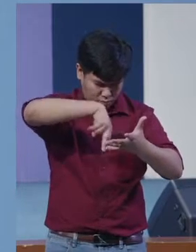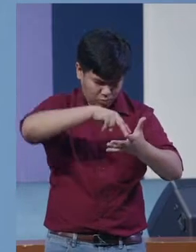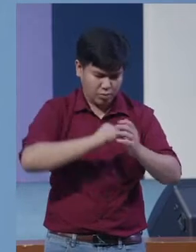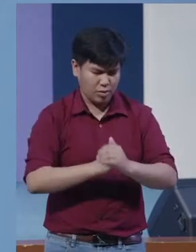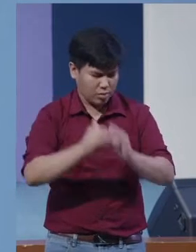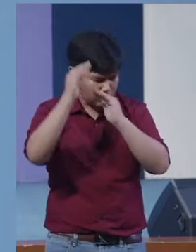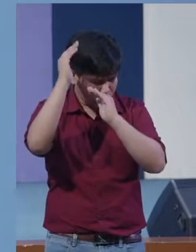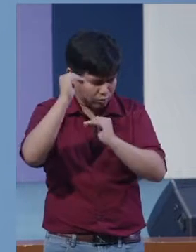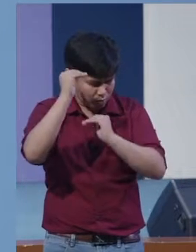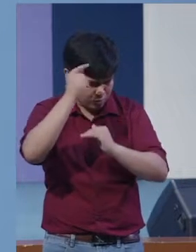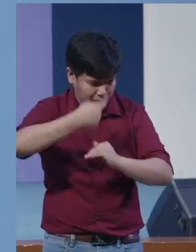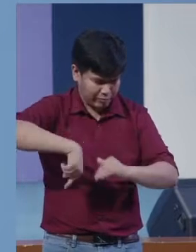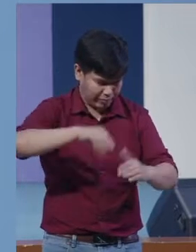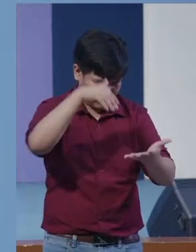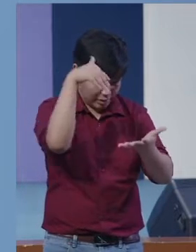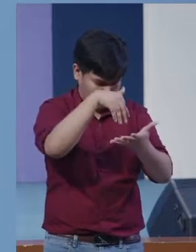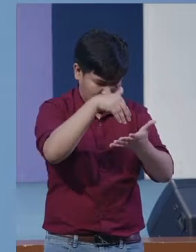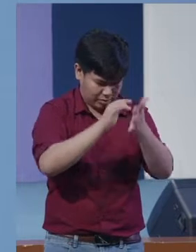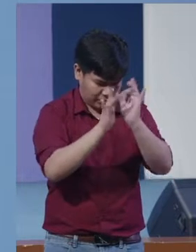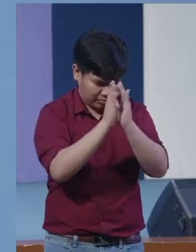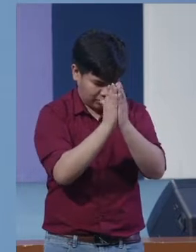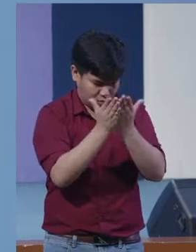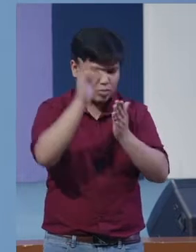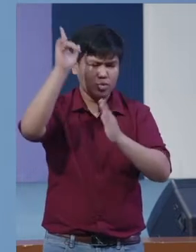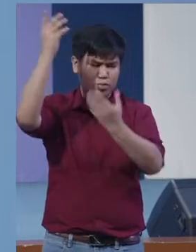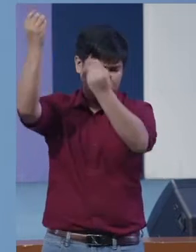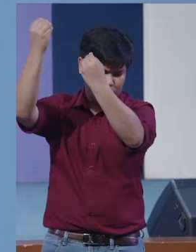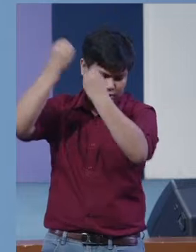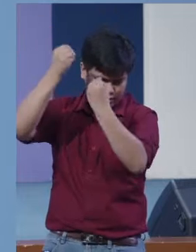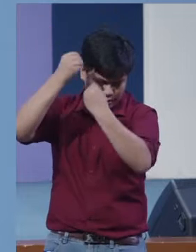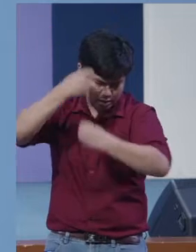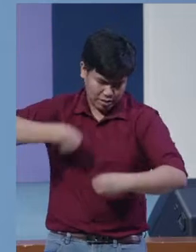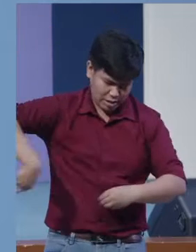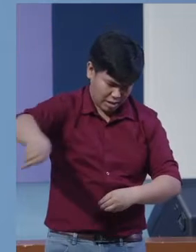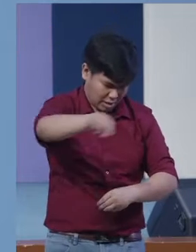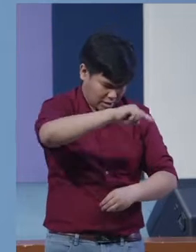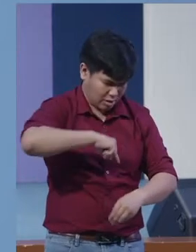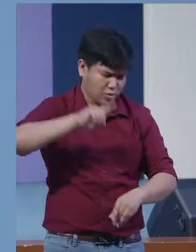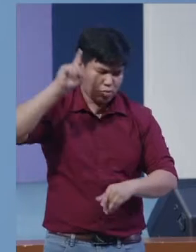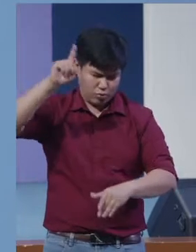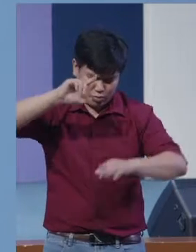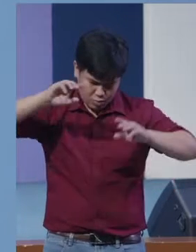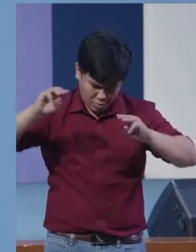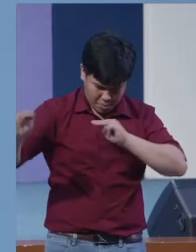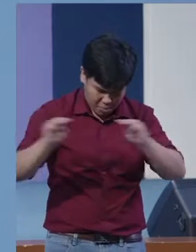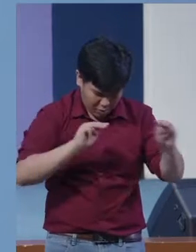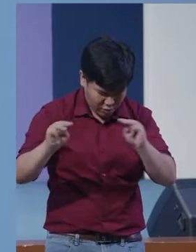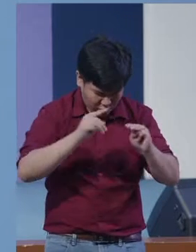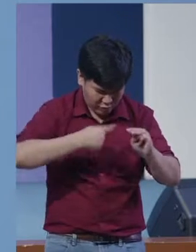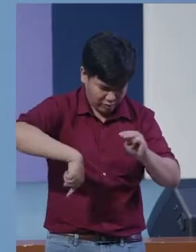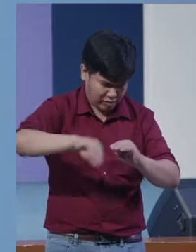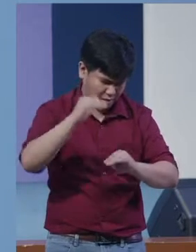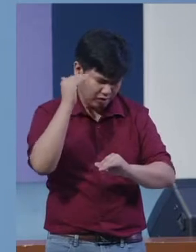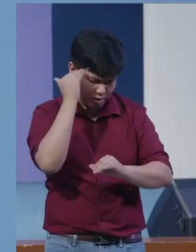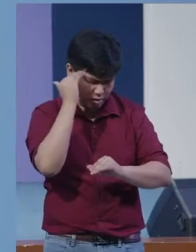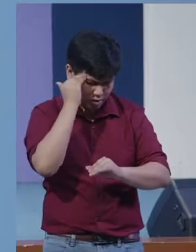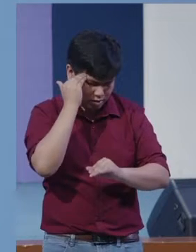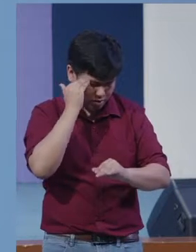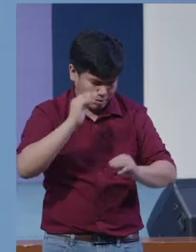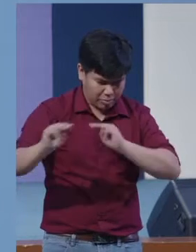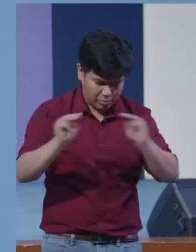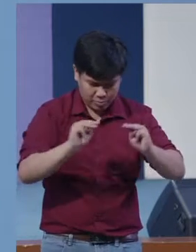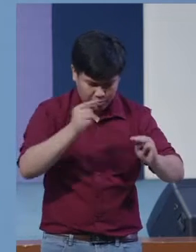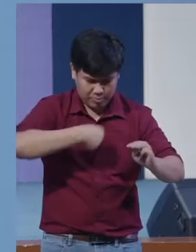aming pag-aaral ngayong hapong ito, kayo po ang magturo sa amin. Kayo po ang kumilos sa aming mga isipan, sa aming mga